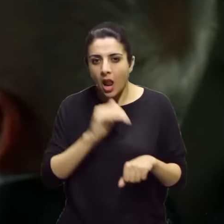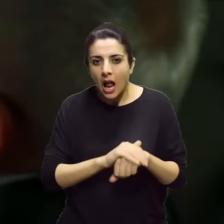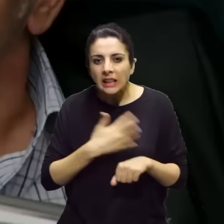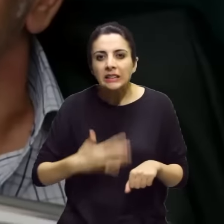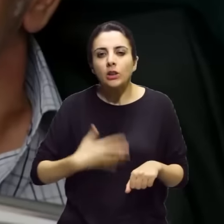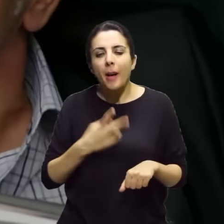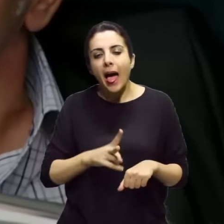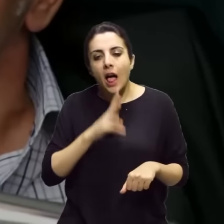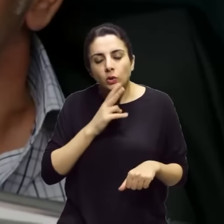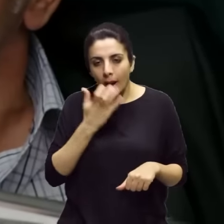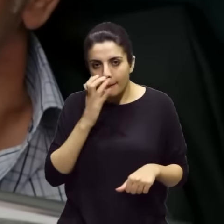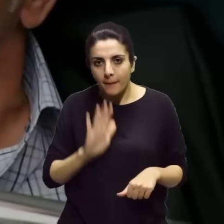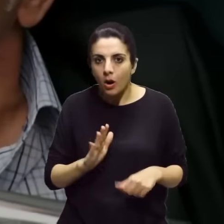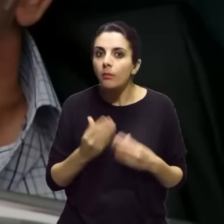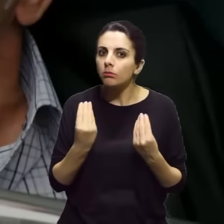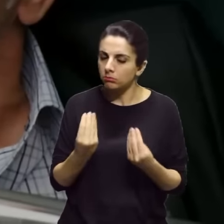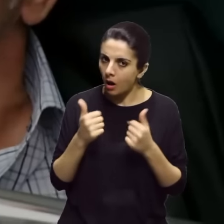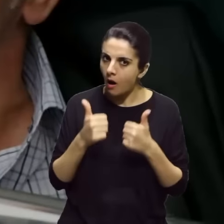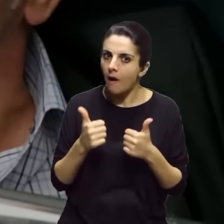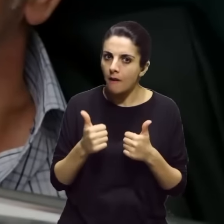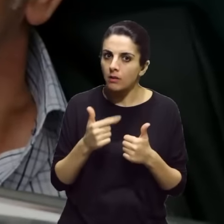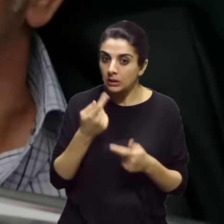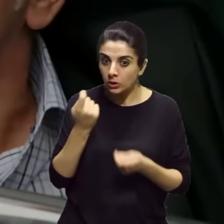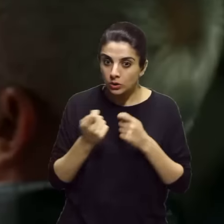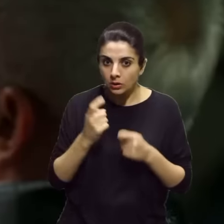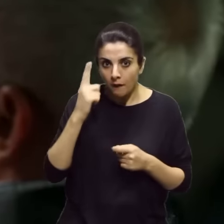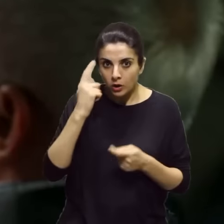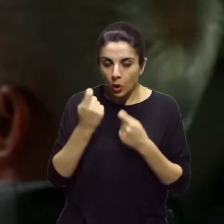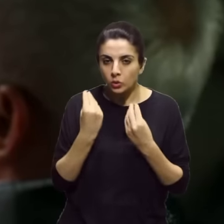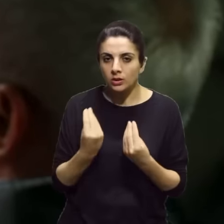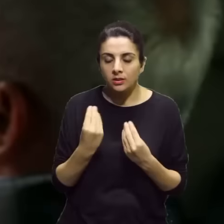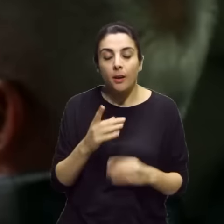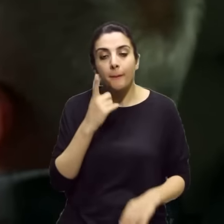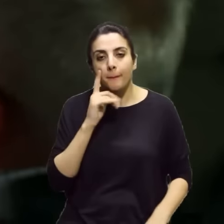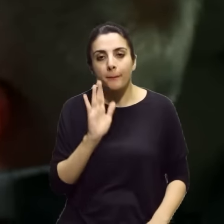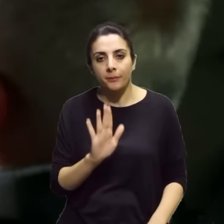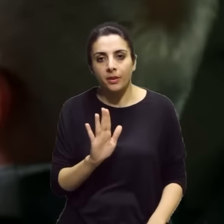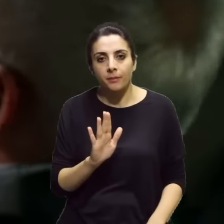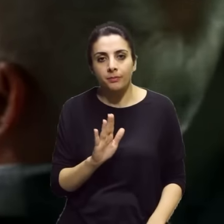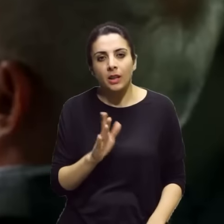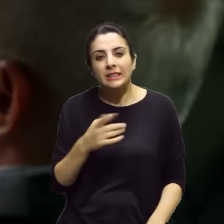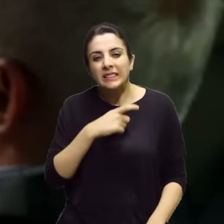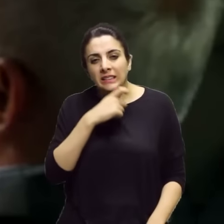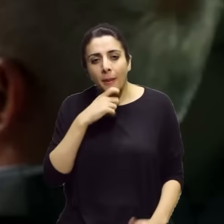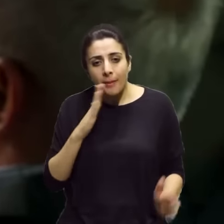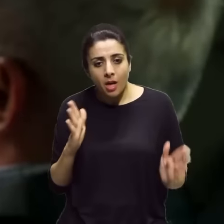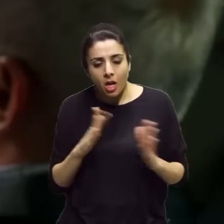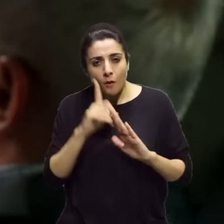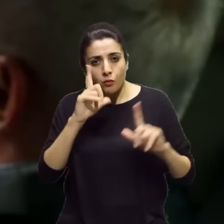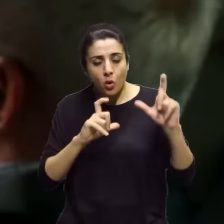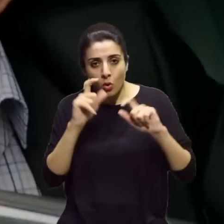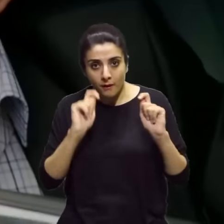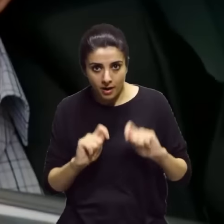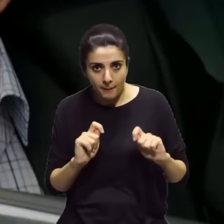sona bıraktım. Aferin. Aferin oğlum, senin saksı çalışıyor. Bana bak. En samimi hallerinde fotoğraflarını